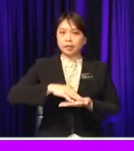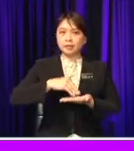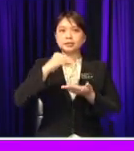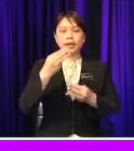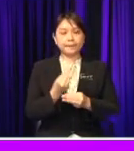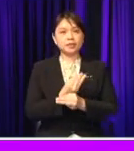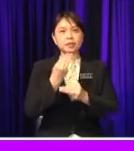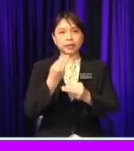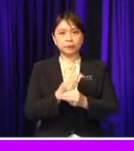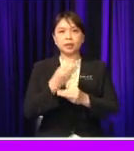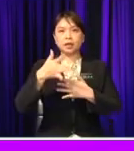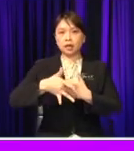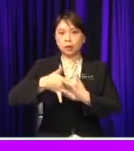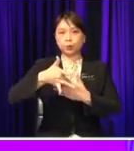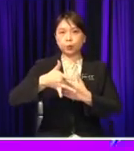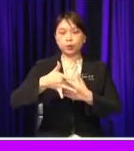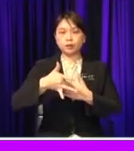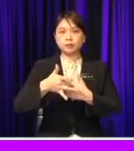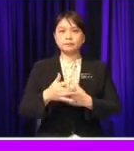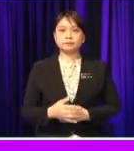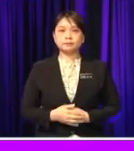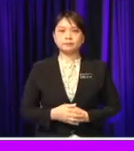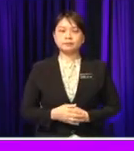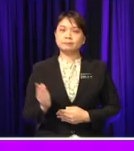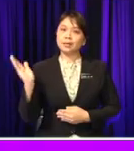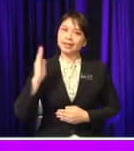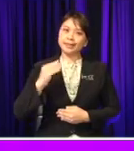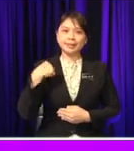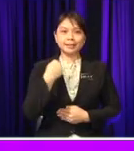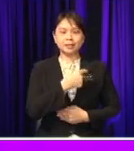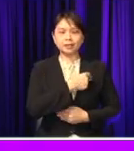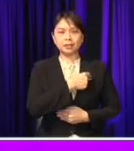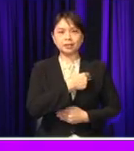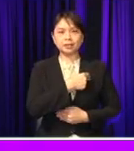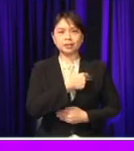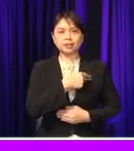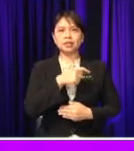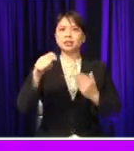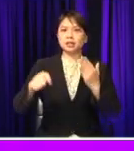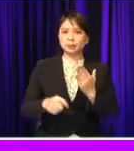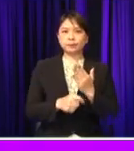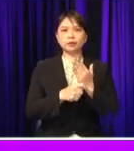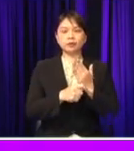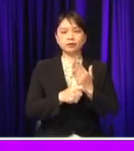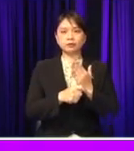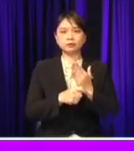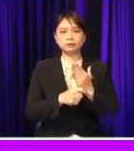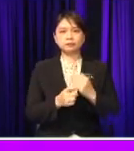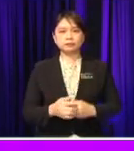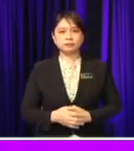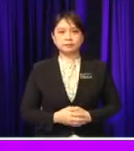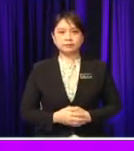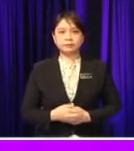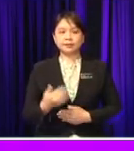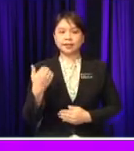tajuk kita pada hari ini itu Mari kita tambah HP nih es krim tadi ke Yang pastinya kita ditanya oleh seorang